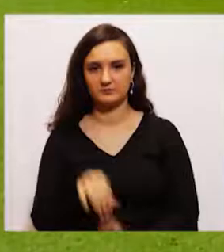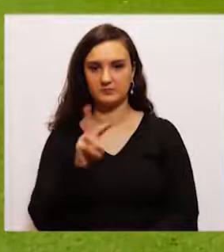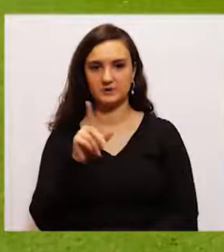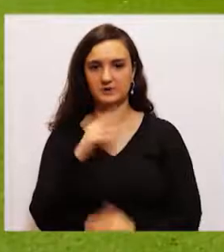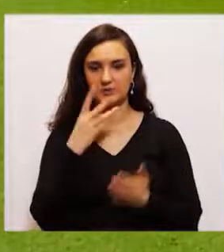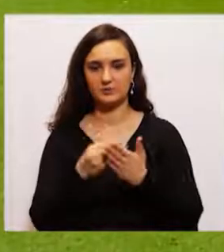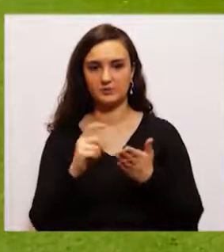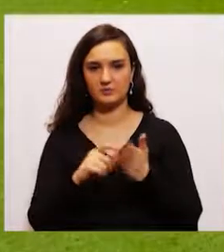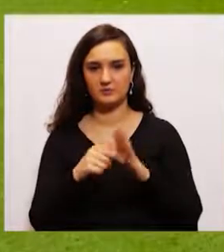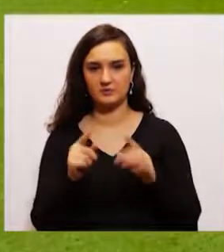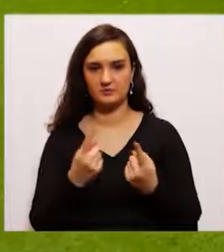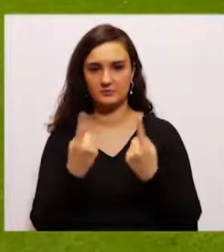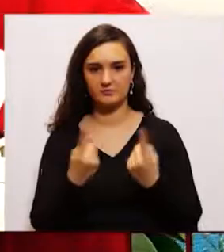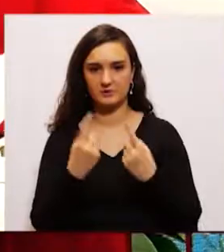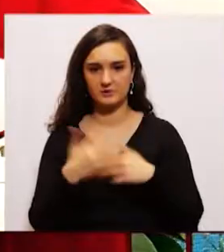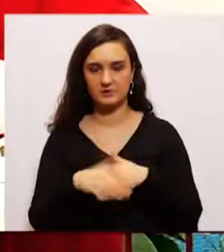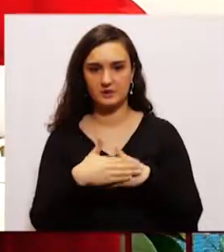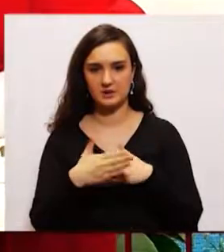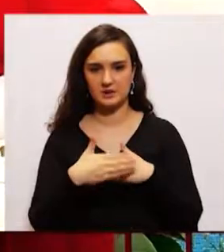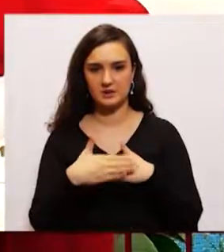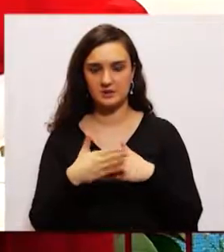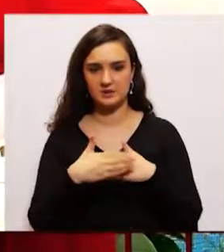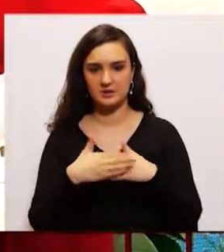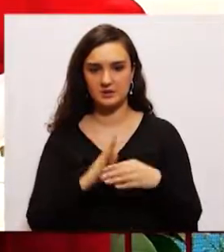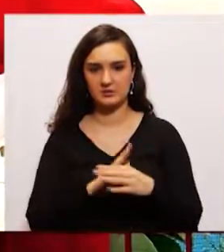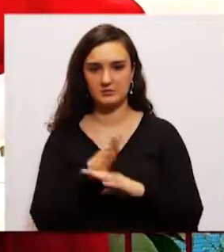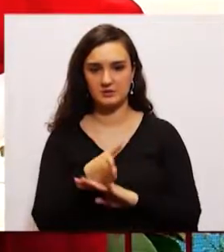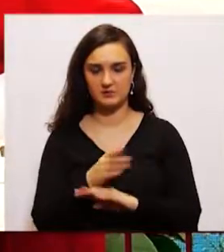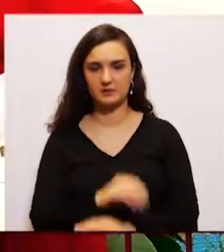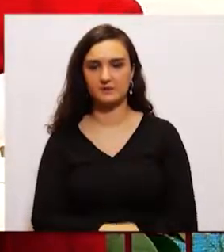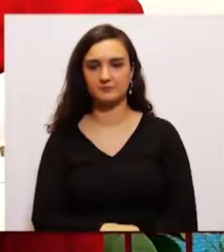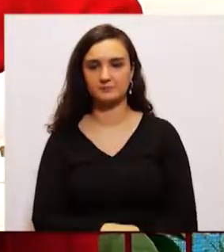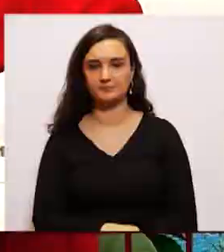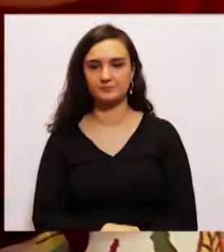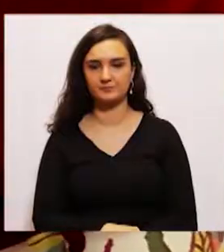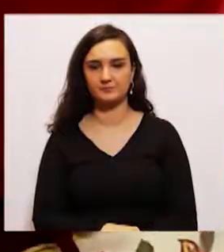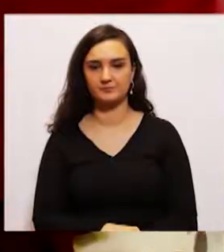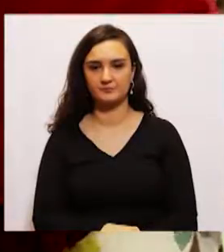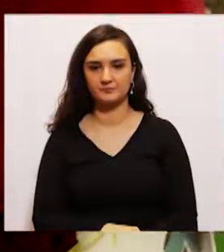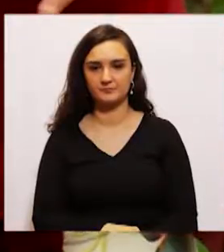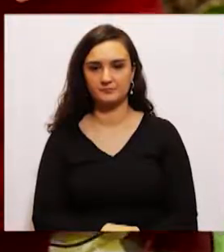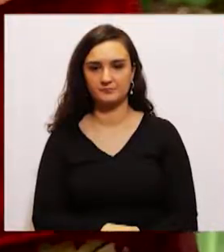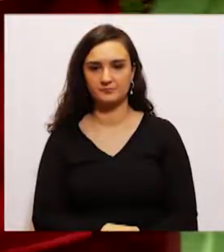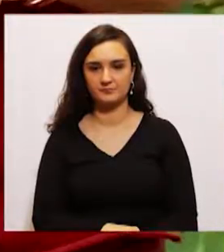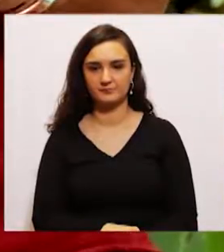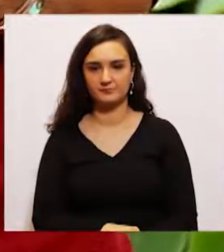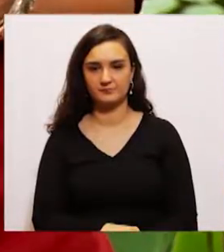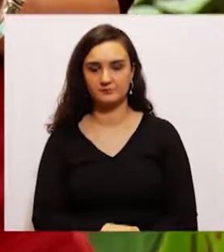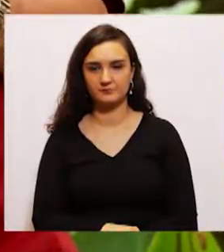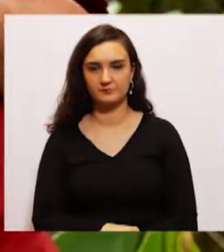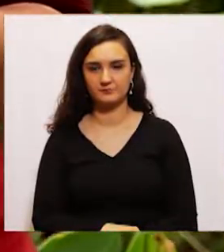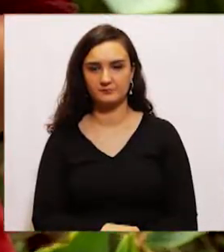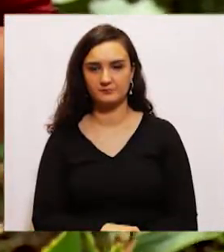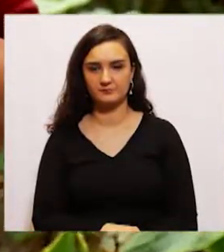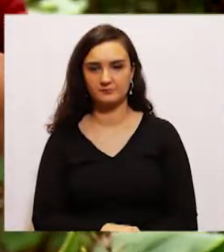ოთახი არ აქვს ეს ჩვეულებრივ კარებთან არის შემოსასვლელი აჰა უნდა ვაჩვენოთ რომ აი ეს არის კარები ნახეთ